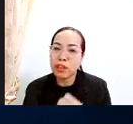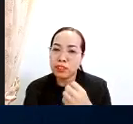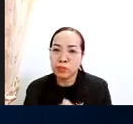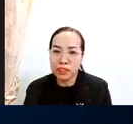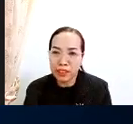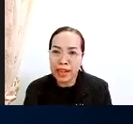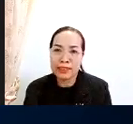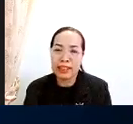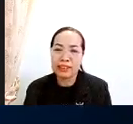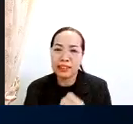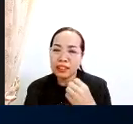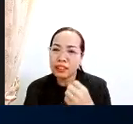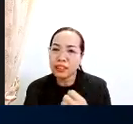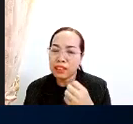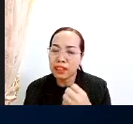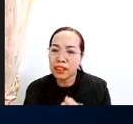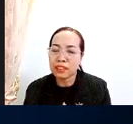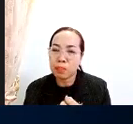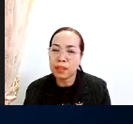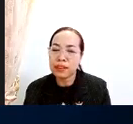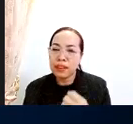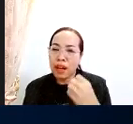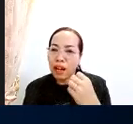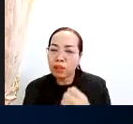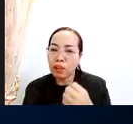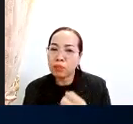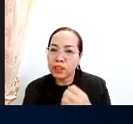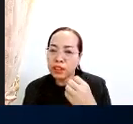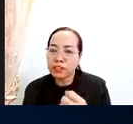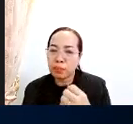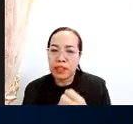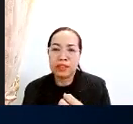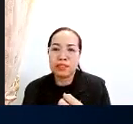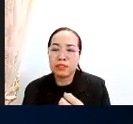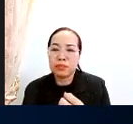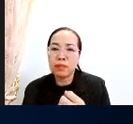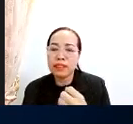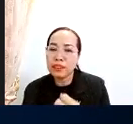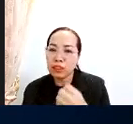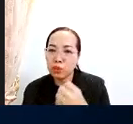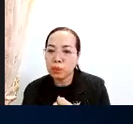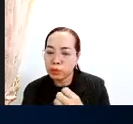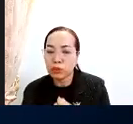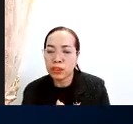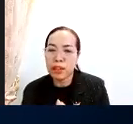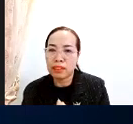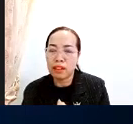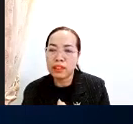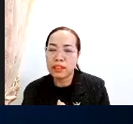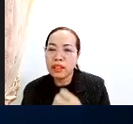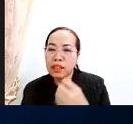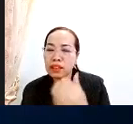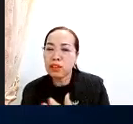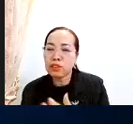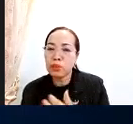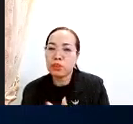nhóm mà đo chùm nấu đài chà chẳng dương tươi tài cất thơ mách ao krom dương đi chùm ràn ban dương tự tua phiếp chúc chay ban tặng ác